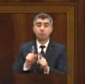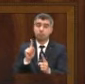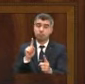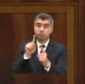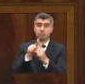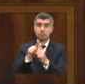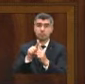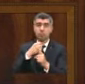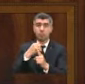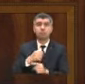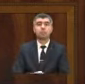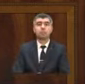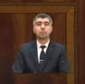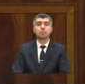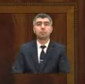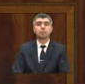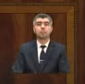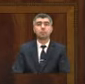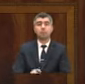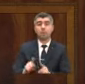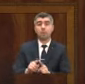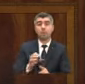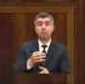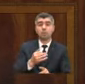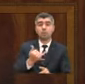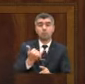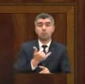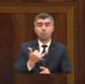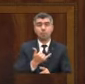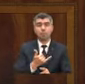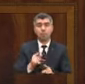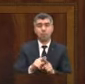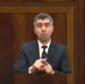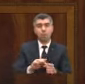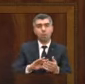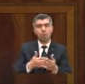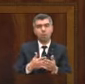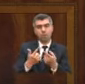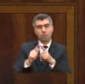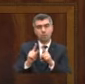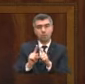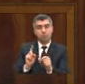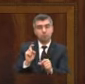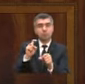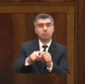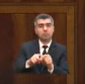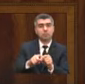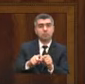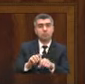نجدو يعني وحنا جد مقتنعين أن لا شيء يعارض هذا الطموح والانخراط في هذه الثورة